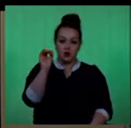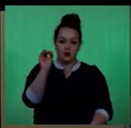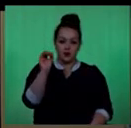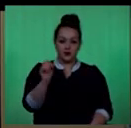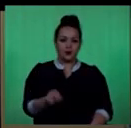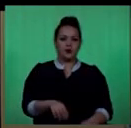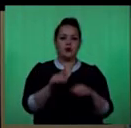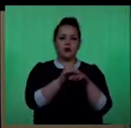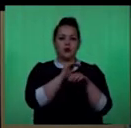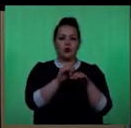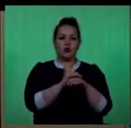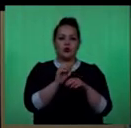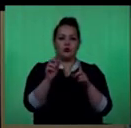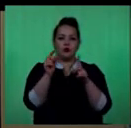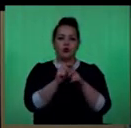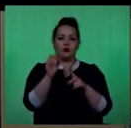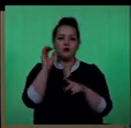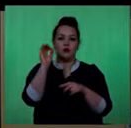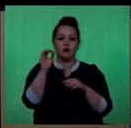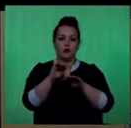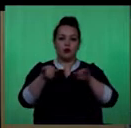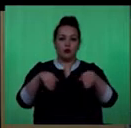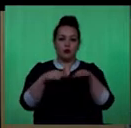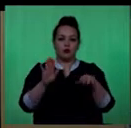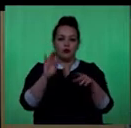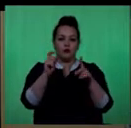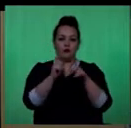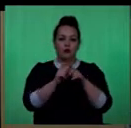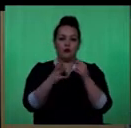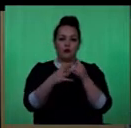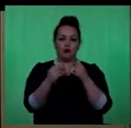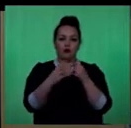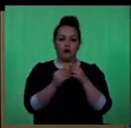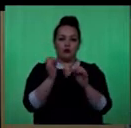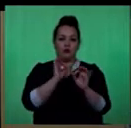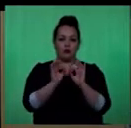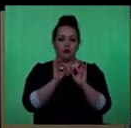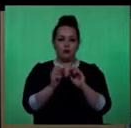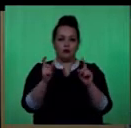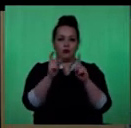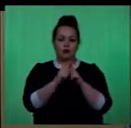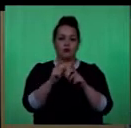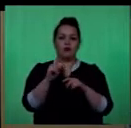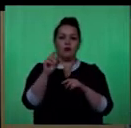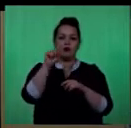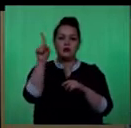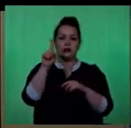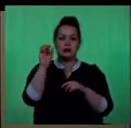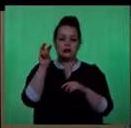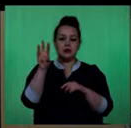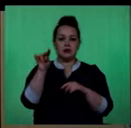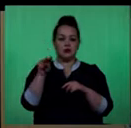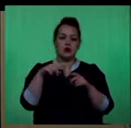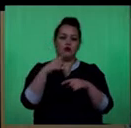молодцы буква е пропущено в слове земля проверочное слово земли следующее слово